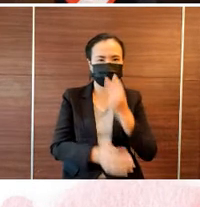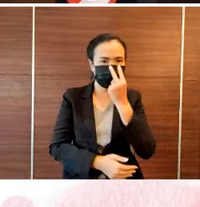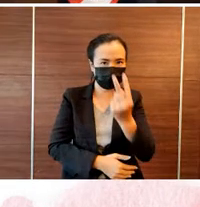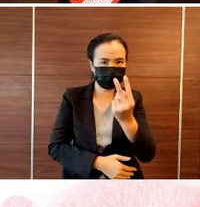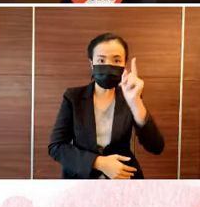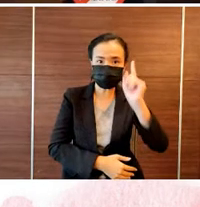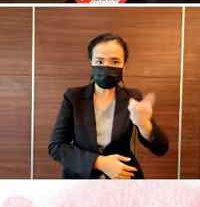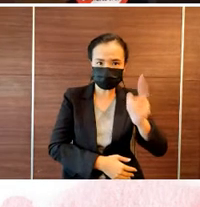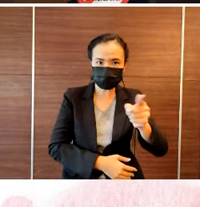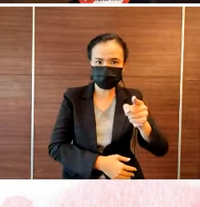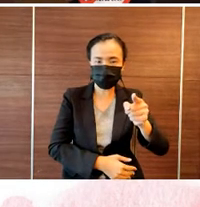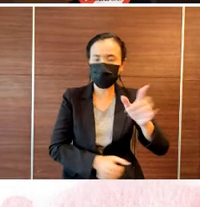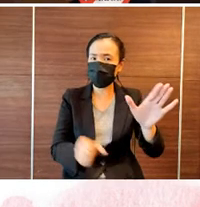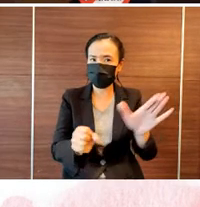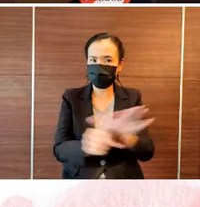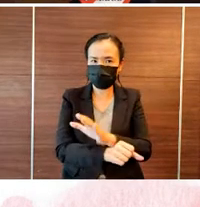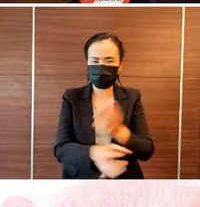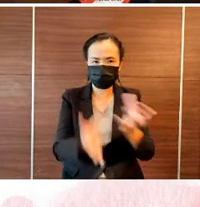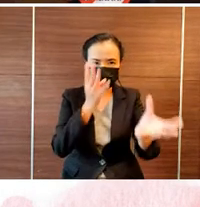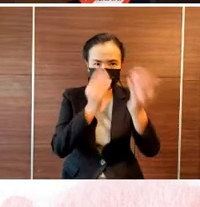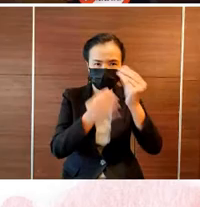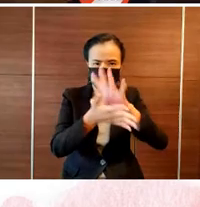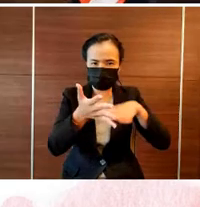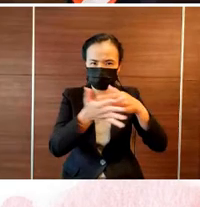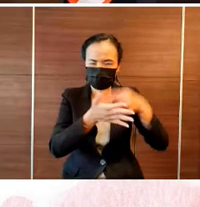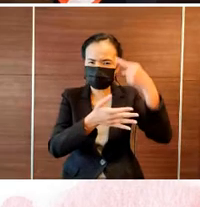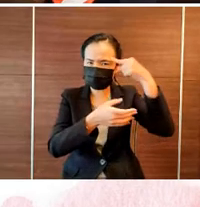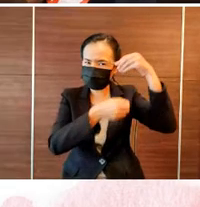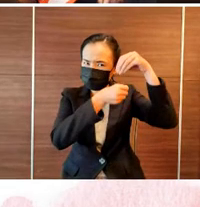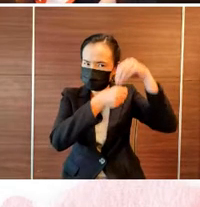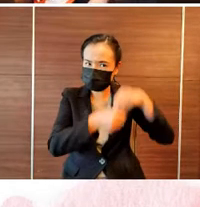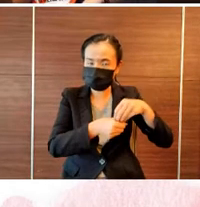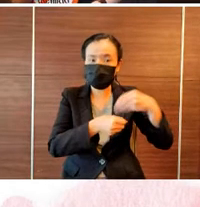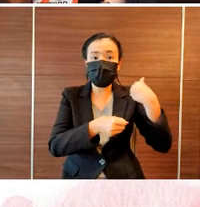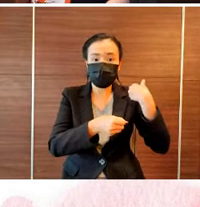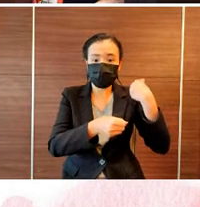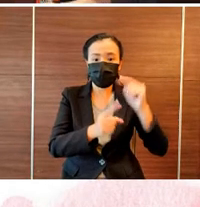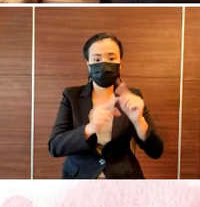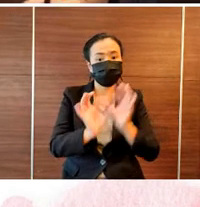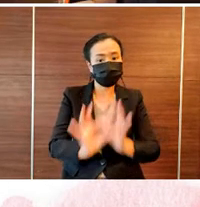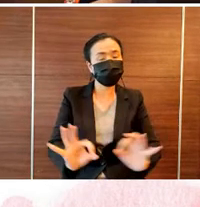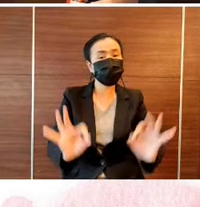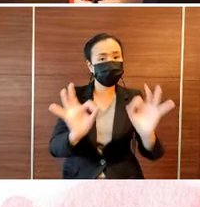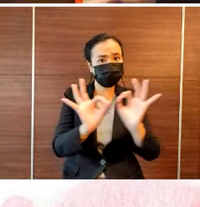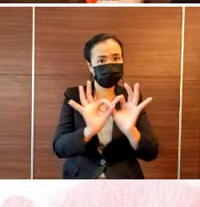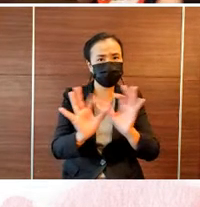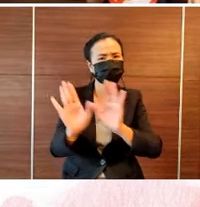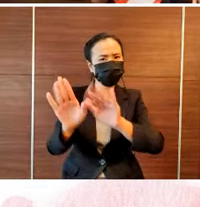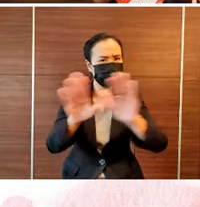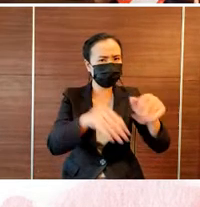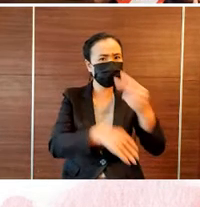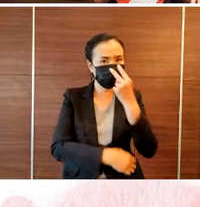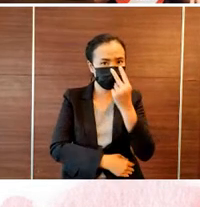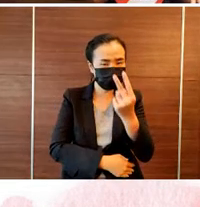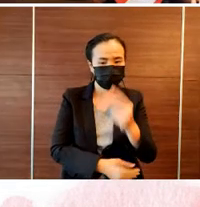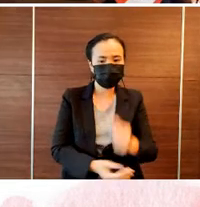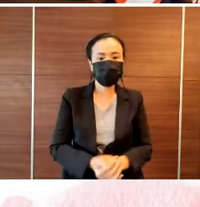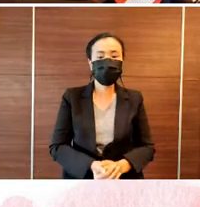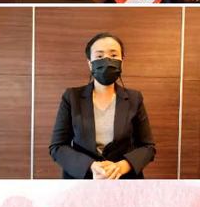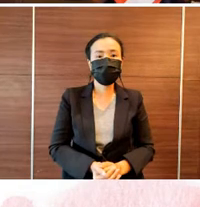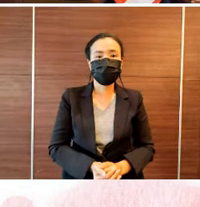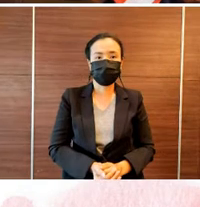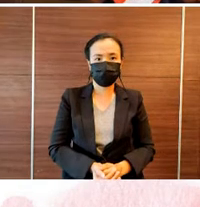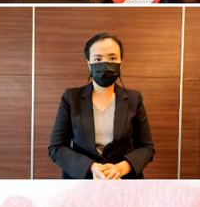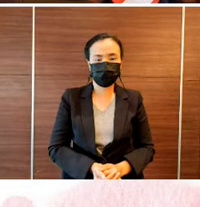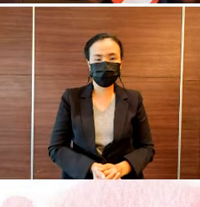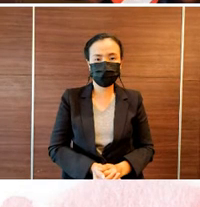ท็จจริงอย่างรอบด้านแล้วก็เรียนรู้แบบแผนความคิดที่ซุกซ่อนอยู่เนาะคิดว่าอันเนี้ยเป็นอันสำคัญมากที่อยากชวนทุกคนดูว่าอันแรกเ